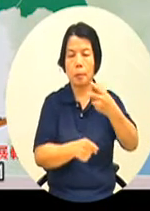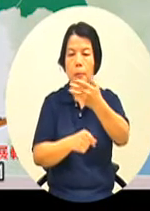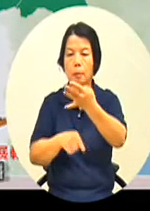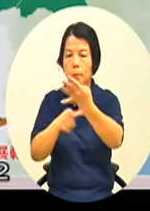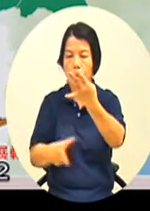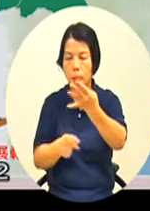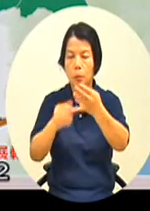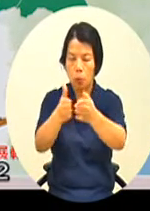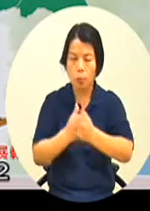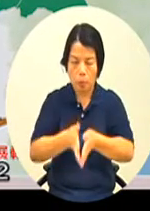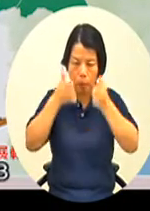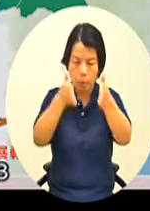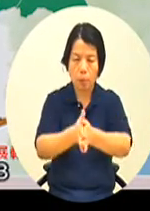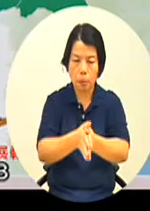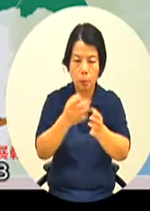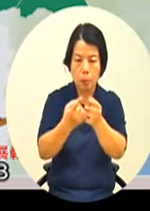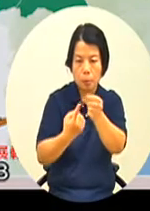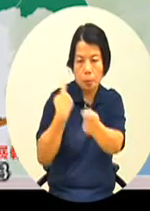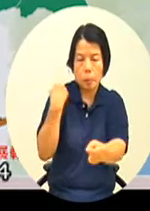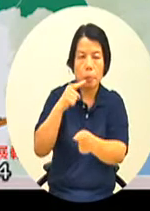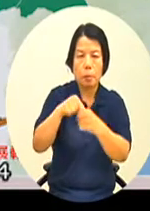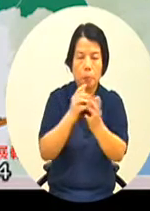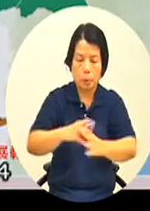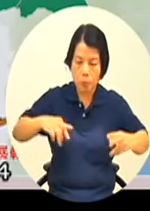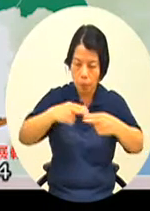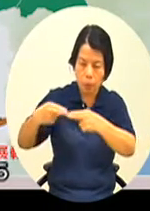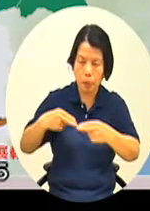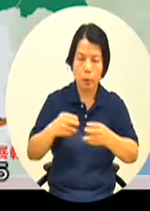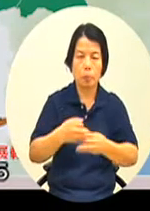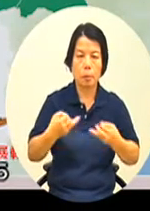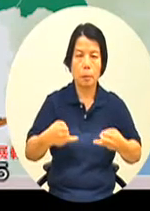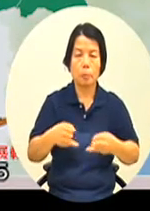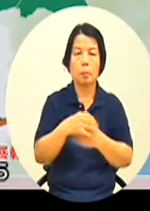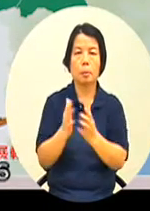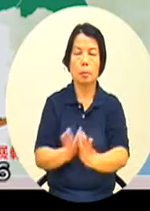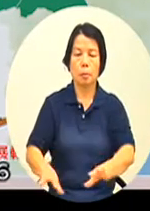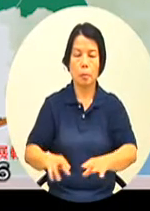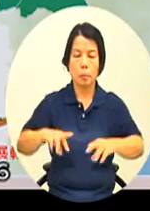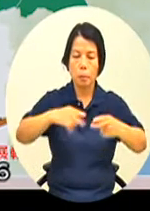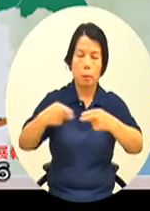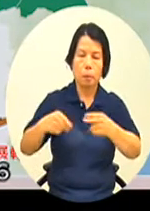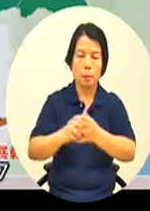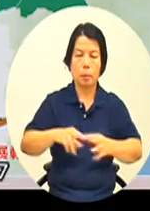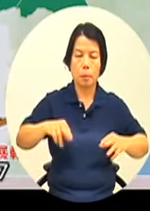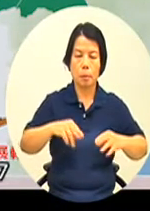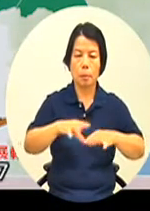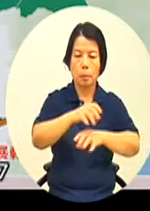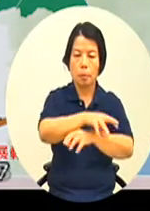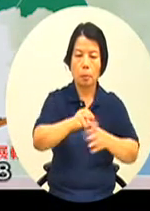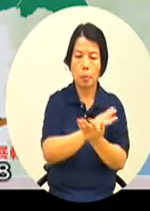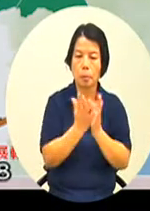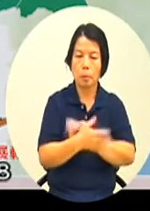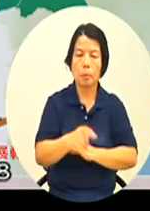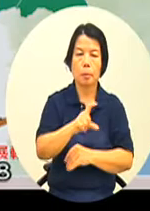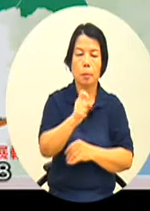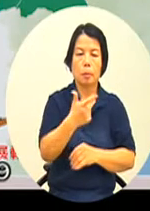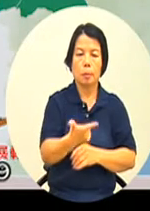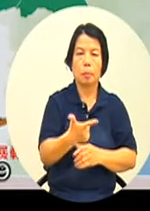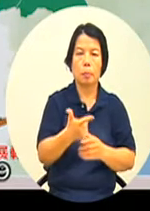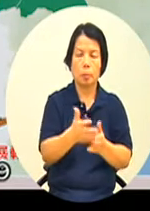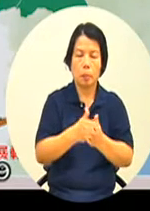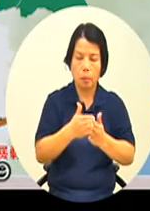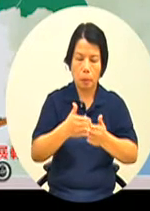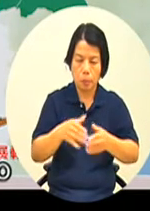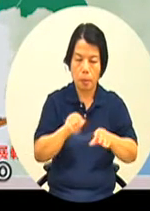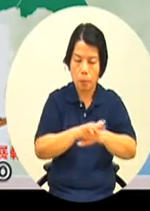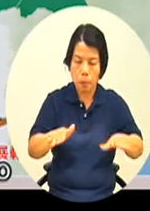的执行的绩效检讨改善。105年度调整修正66项衡量指标，使